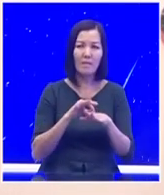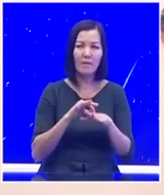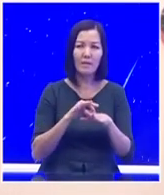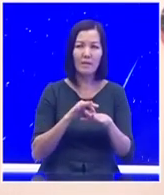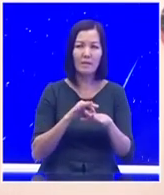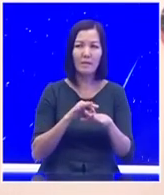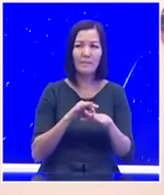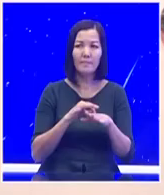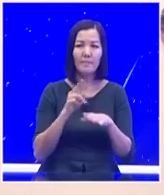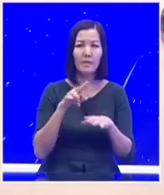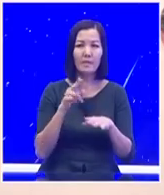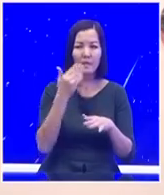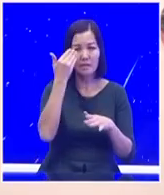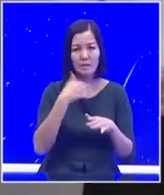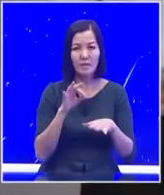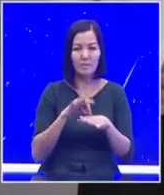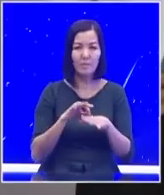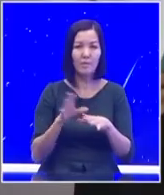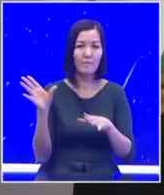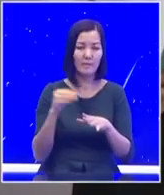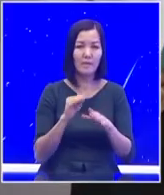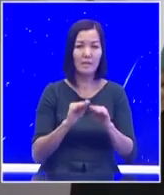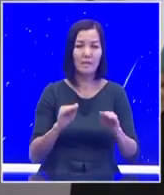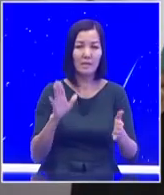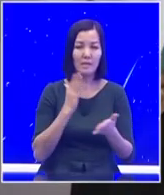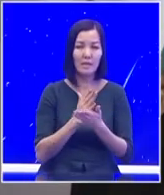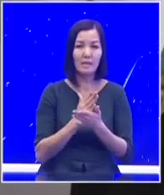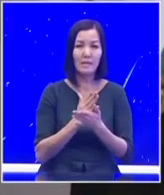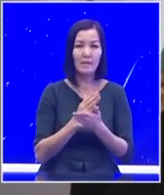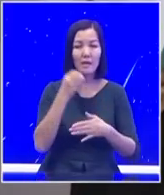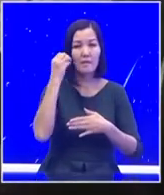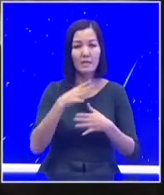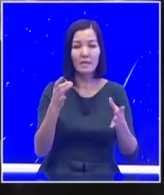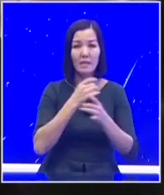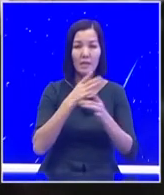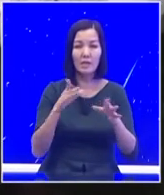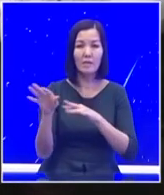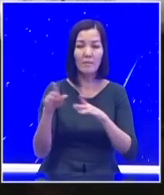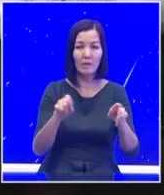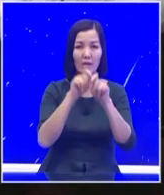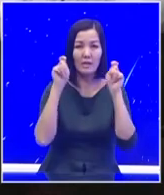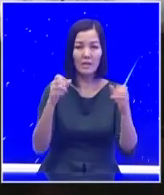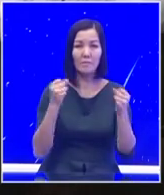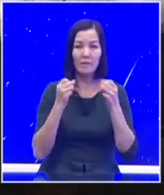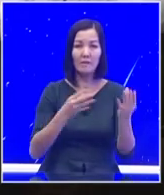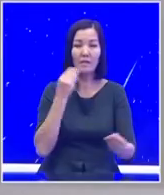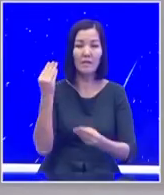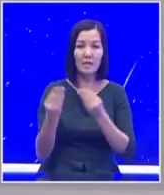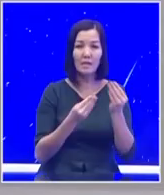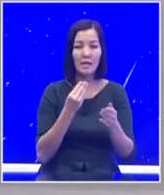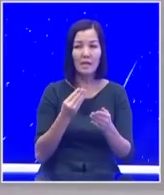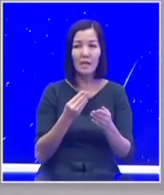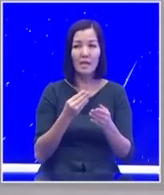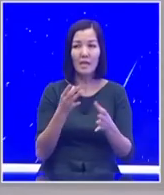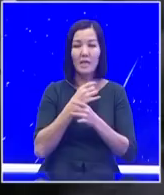эпилепсия, ДЦП, в общем, все заболевания. Ежегодно в стенах центра проводится торжественная церемония открытия спортивных игр. Дети готовят